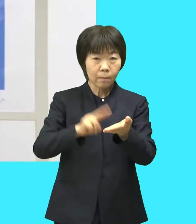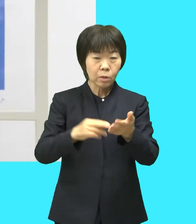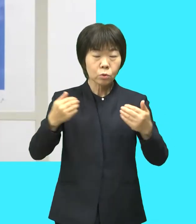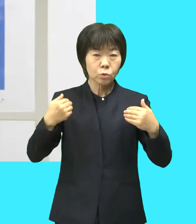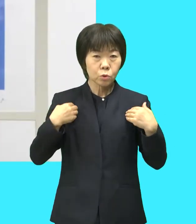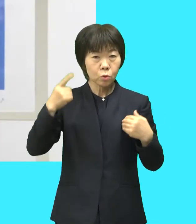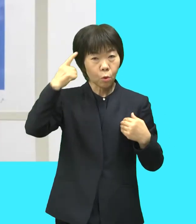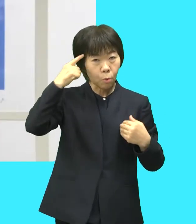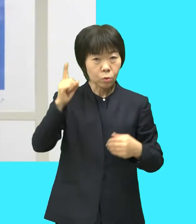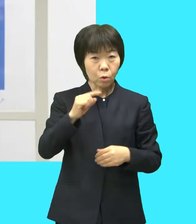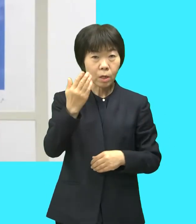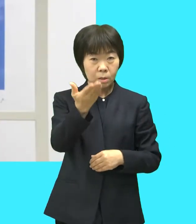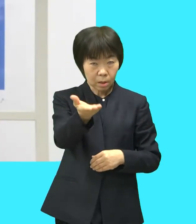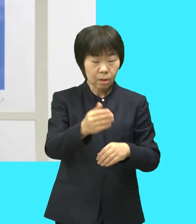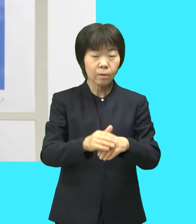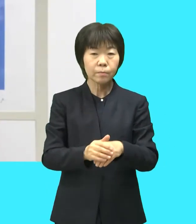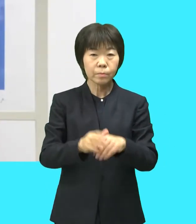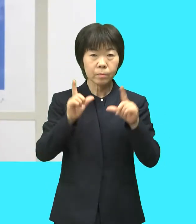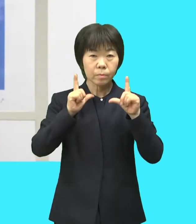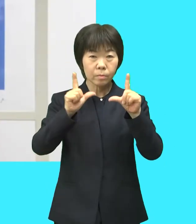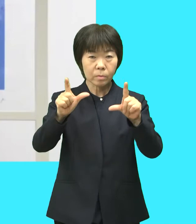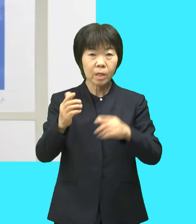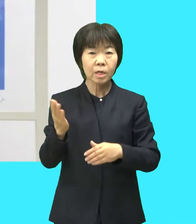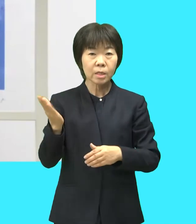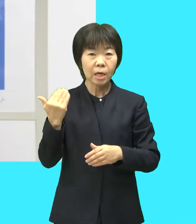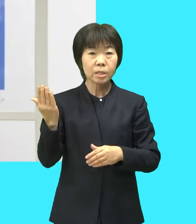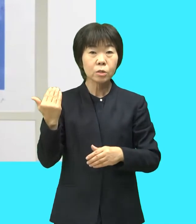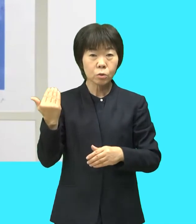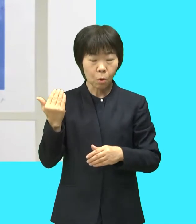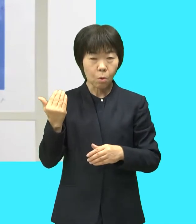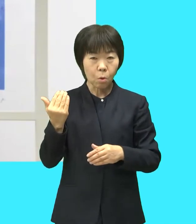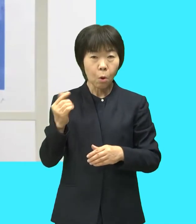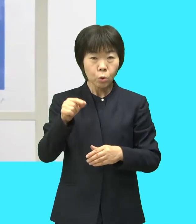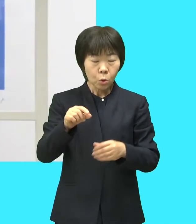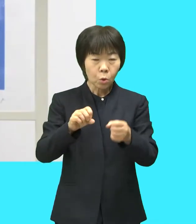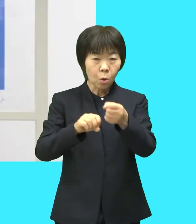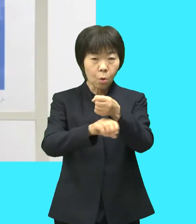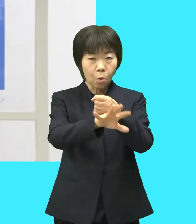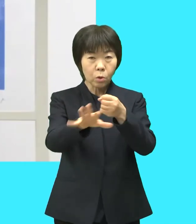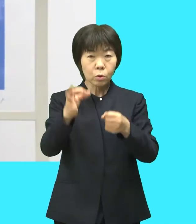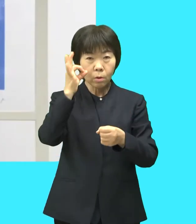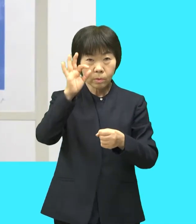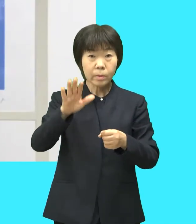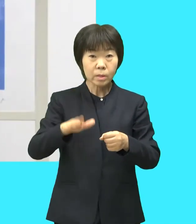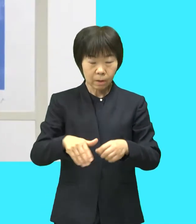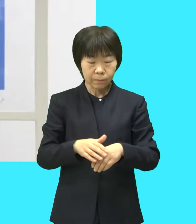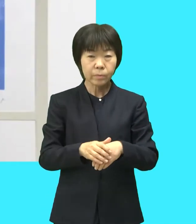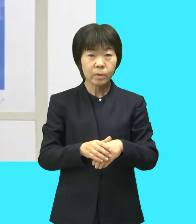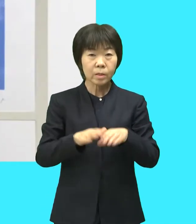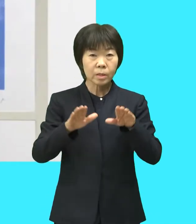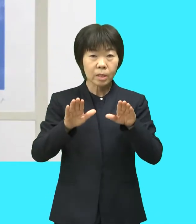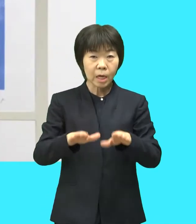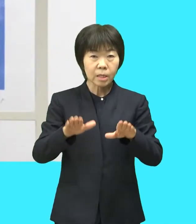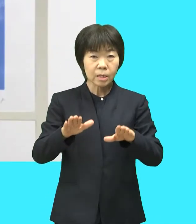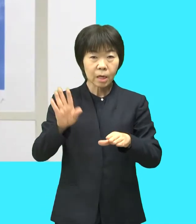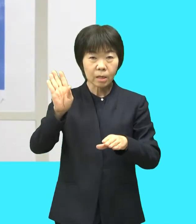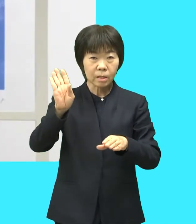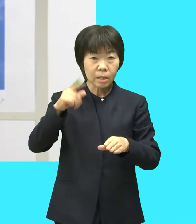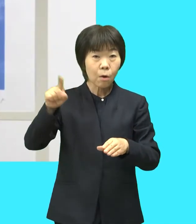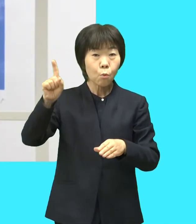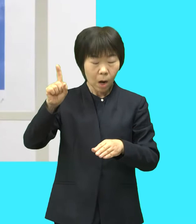ますがいかがお考えでしょうか。 先日のその報道を拝見しております。現在県自身